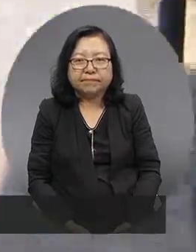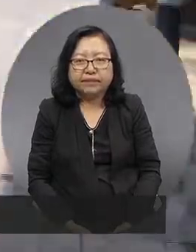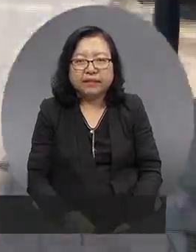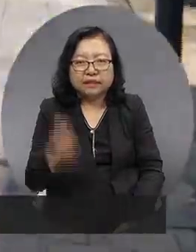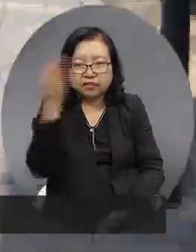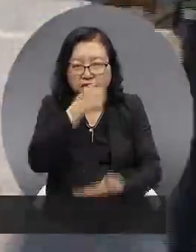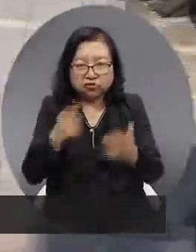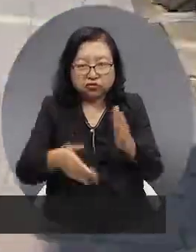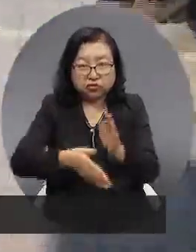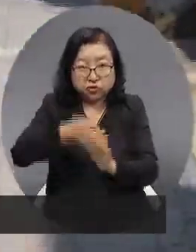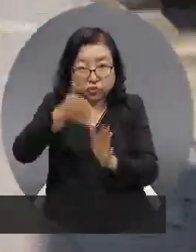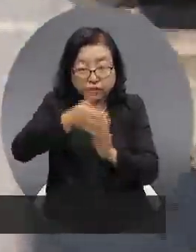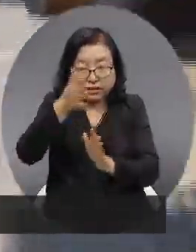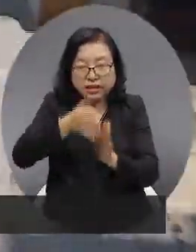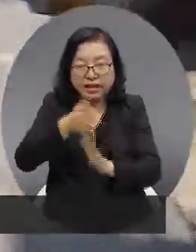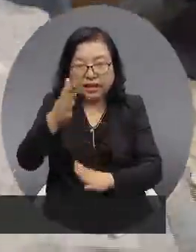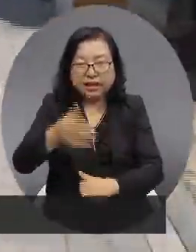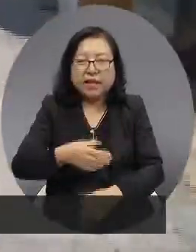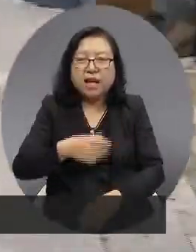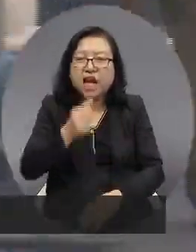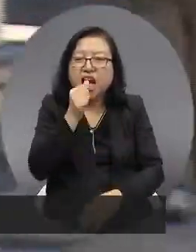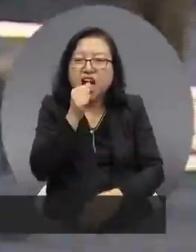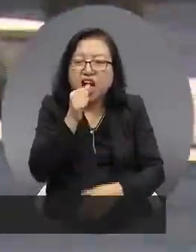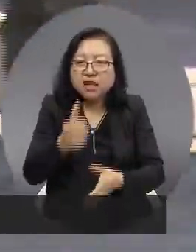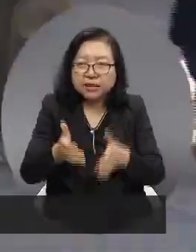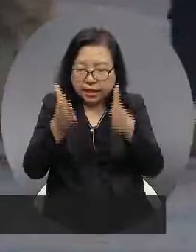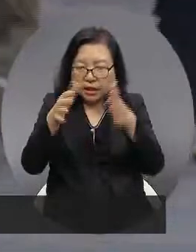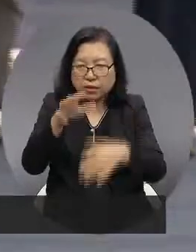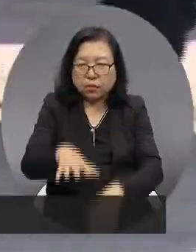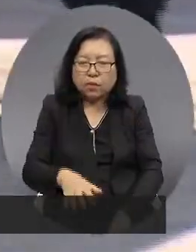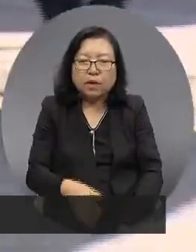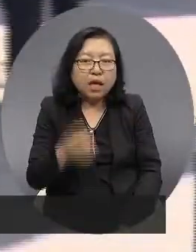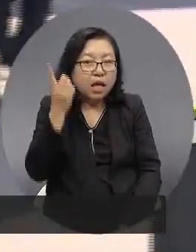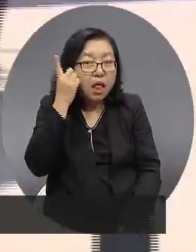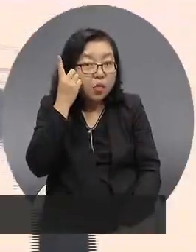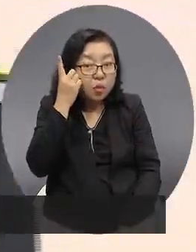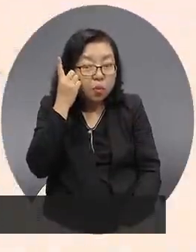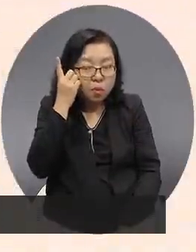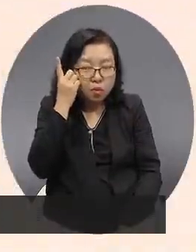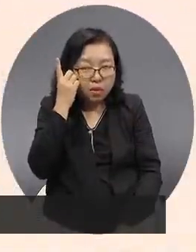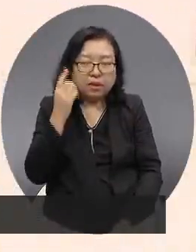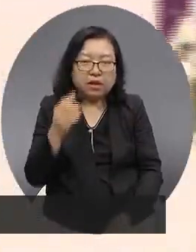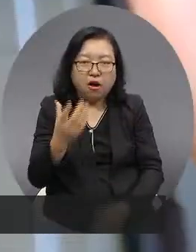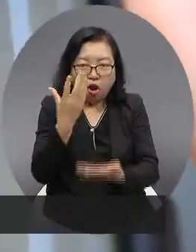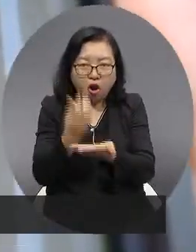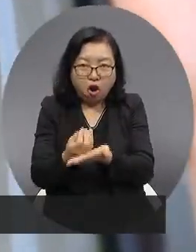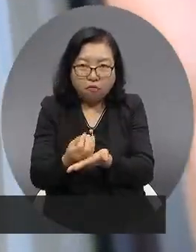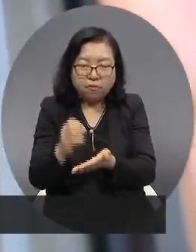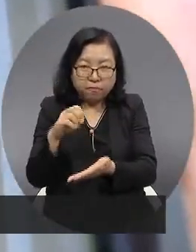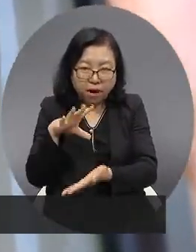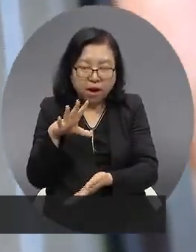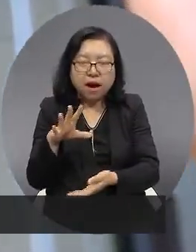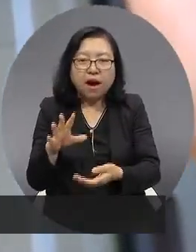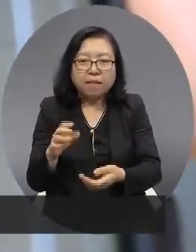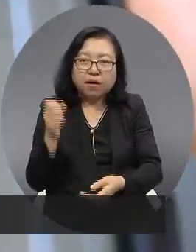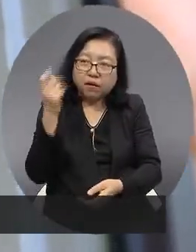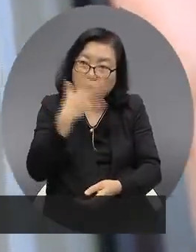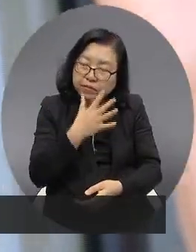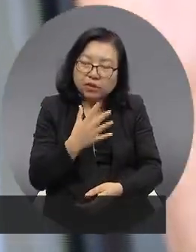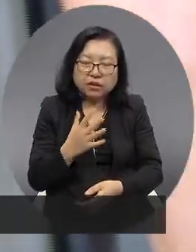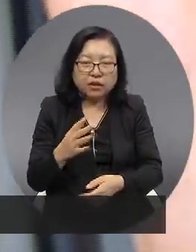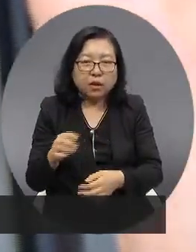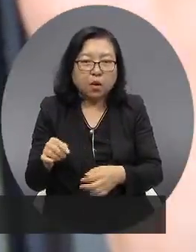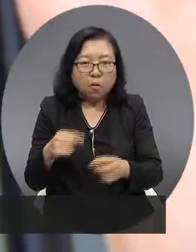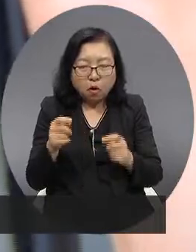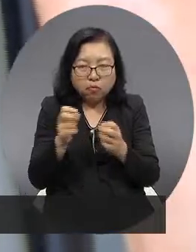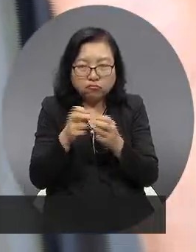청주 도심의 성황길 철당간 광장. 스마트폰 관광 앱을 켜고 지나가니 갑자기 오디오 가이드를